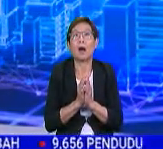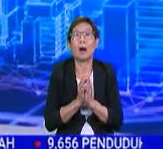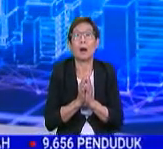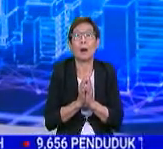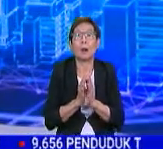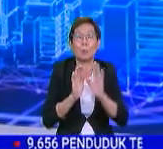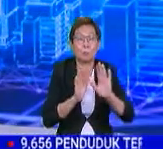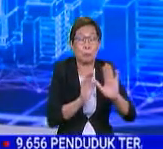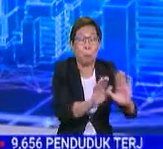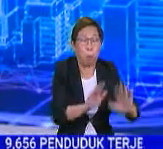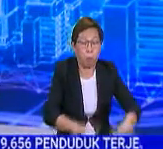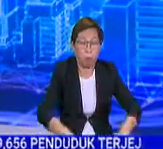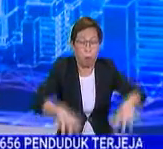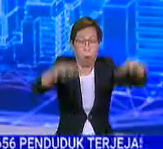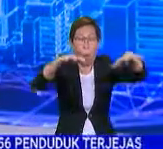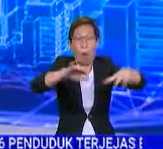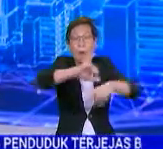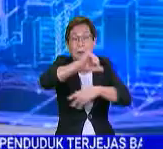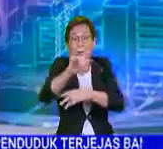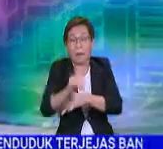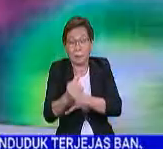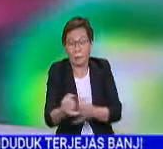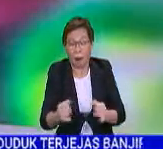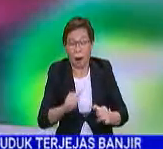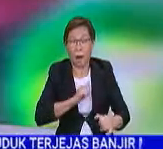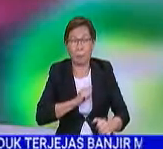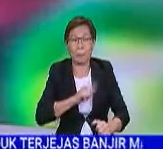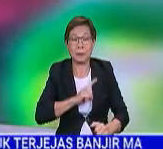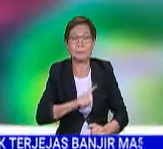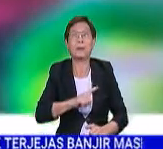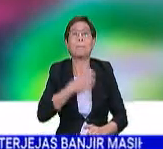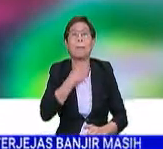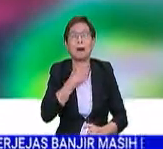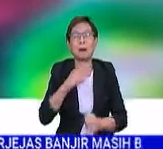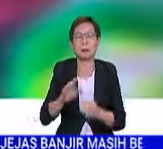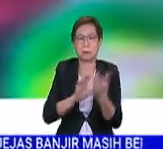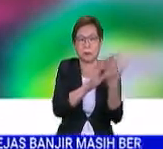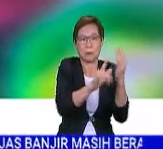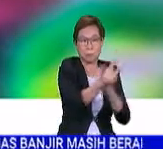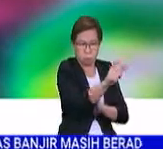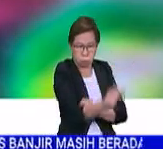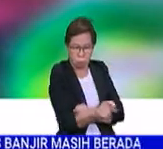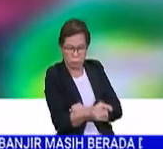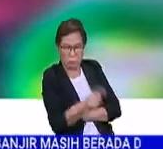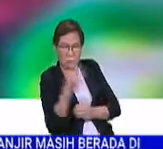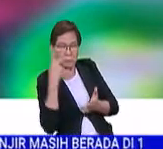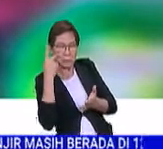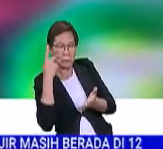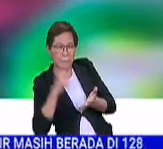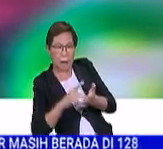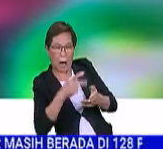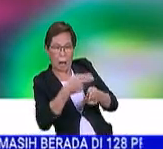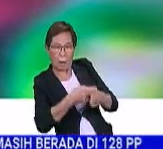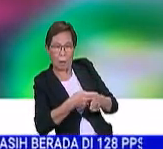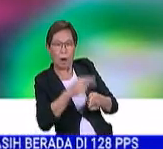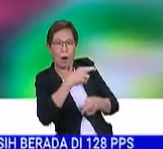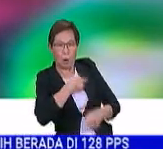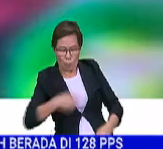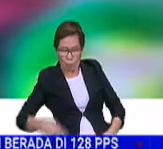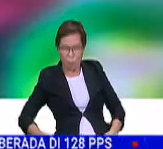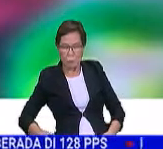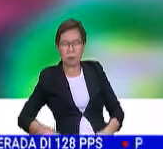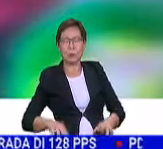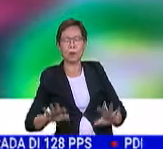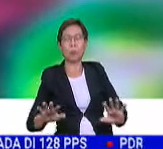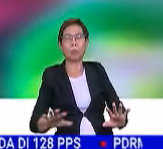Intan. Jabatan Agama Islam Perak membuka kertas siasatan terhadap seorang individu dikenali sebagai Raja